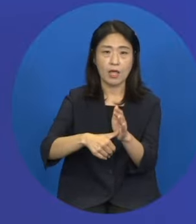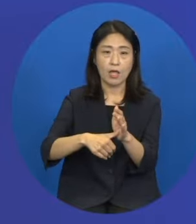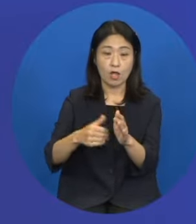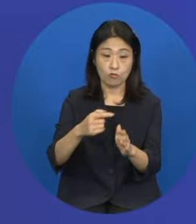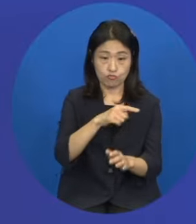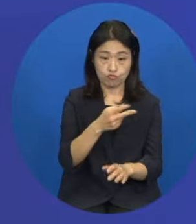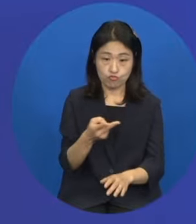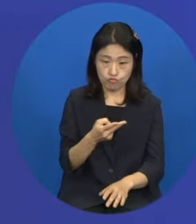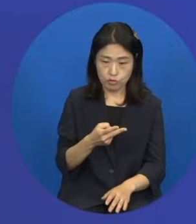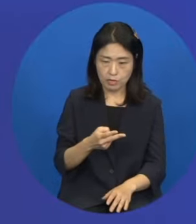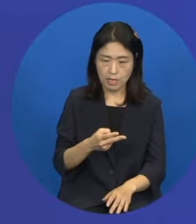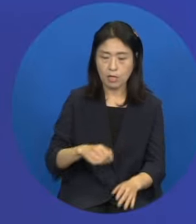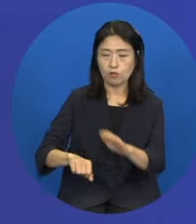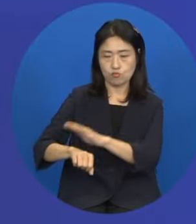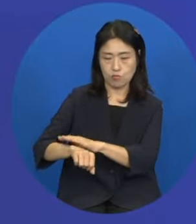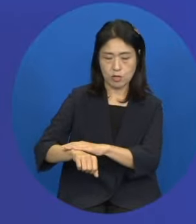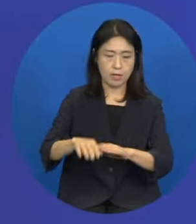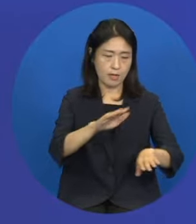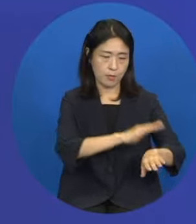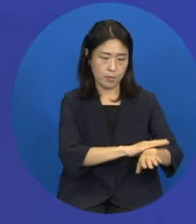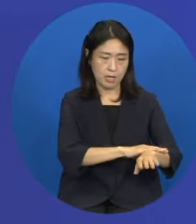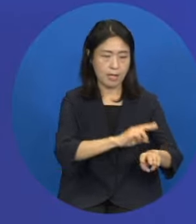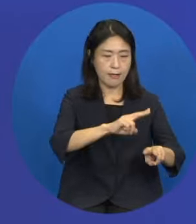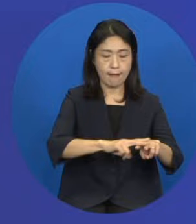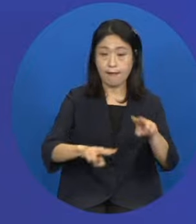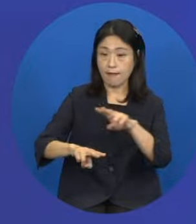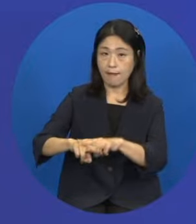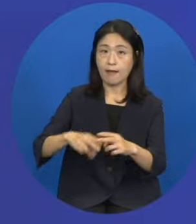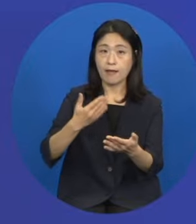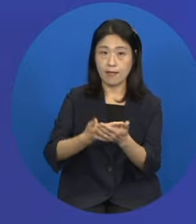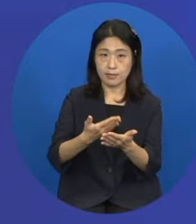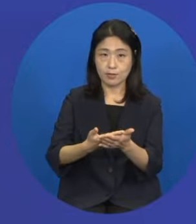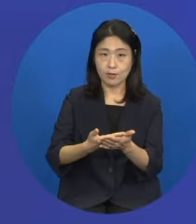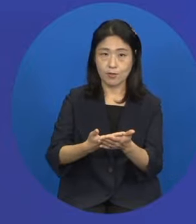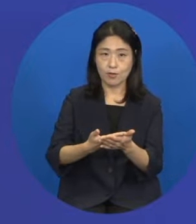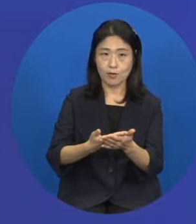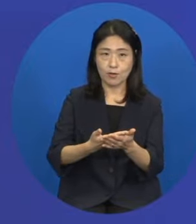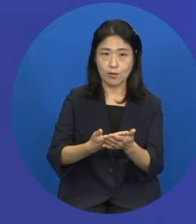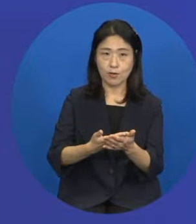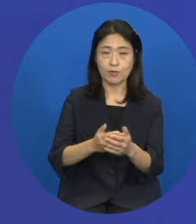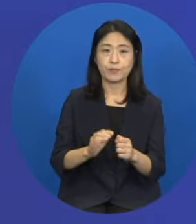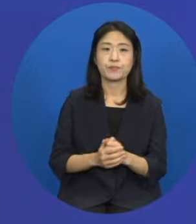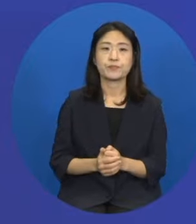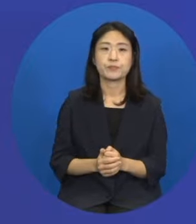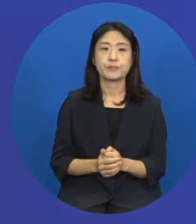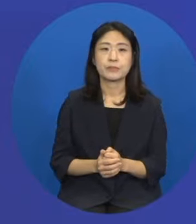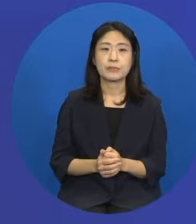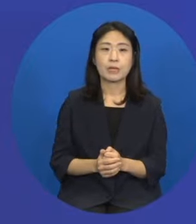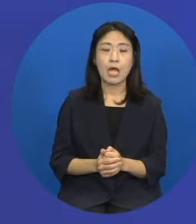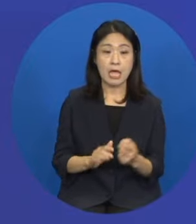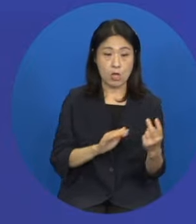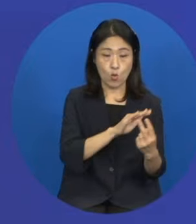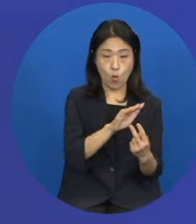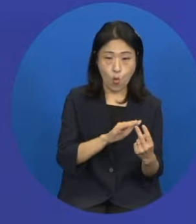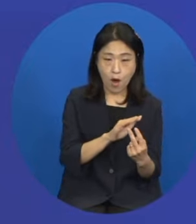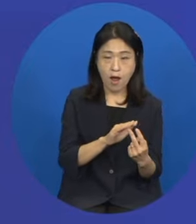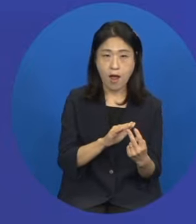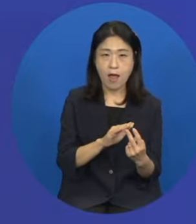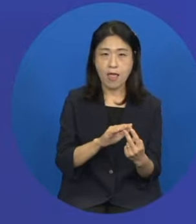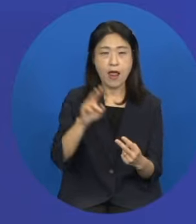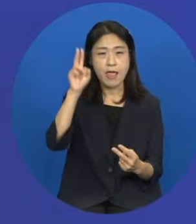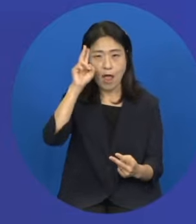좌편에 앉게 해 주십시오. 이 야고보 요한이 그렇게 예수님께 요청했고 심지어 그의 어머니도 한 번